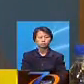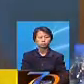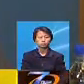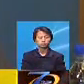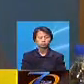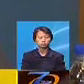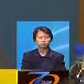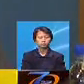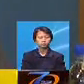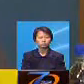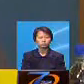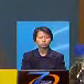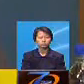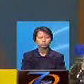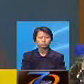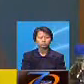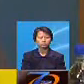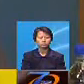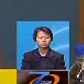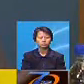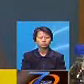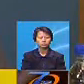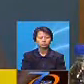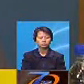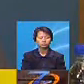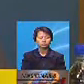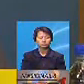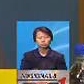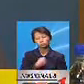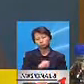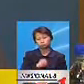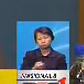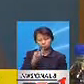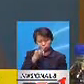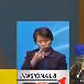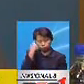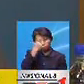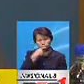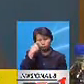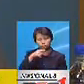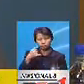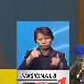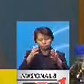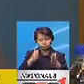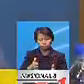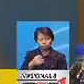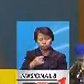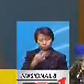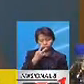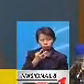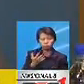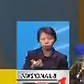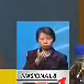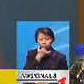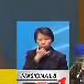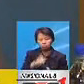Players are, if you can see the faces of the players, you know, from what we don't expect for them, but the